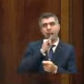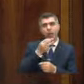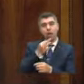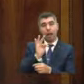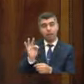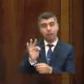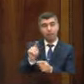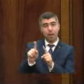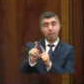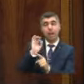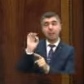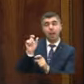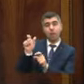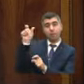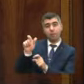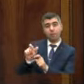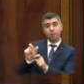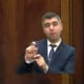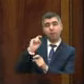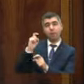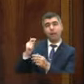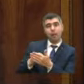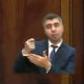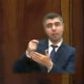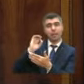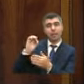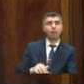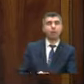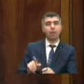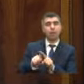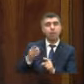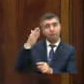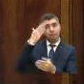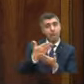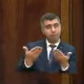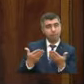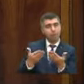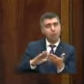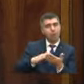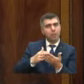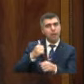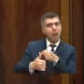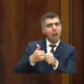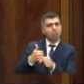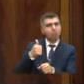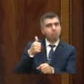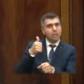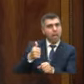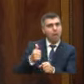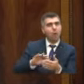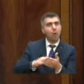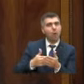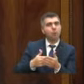الدخل الفرضي ديال الفرنساوي والطلياني. انا بغيت غير نفهم، كتقولوا العام زين والكل بخير، اذا لا حاجه لكم